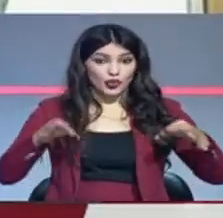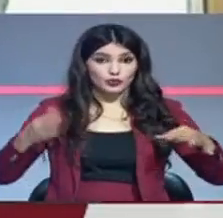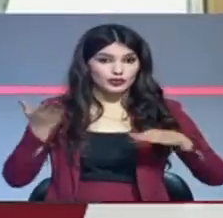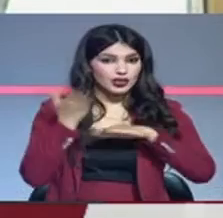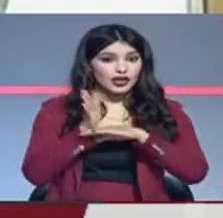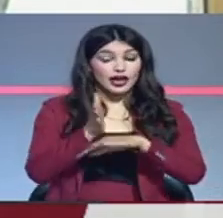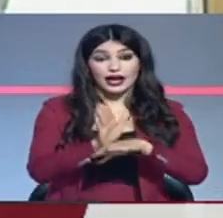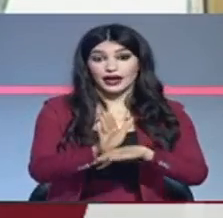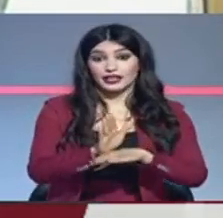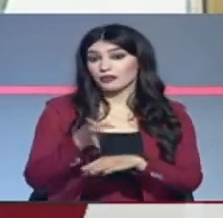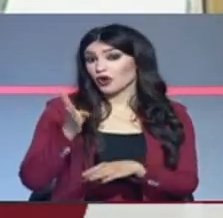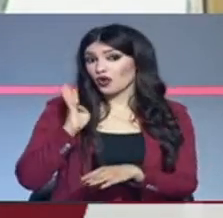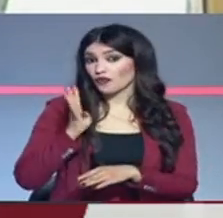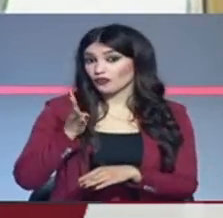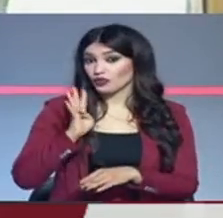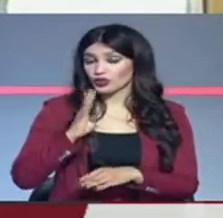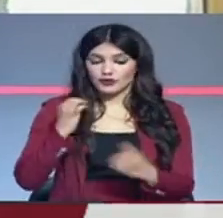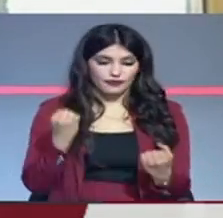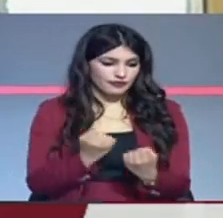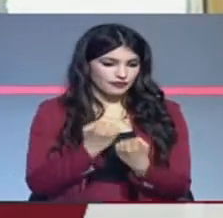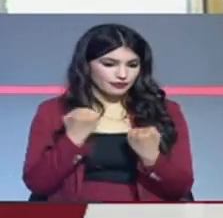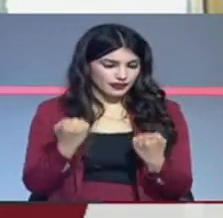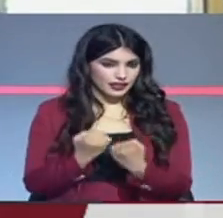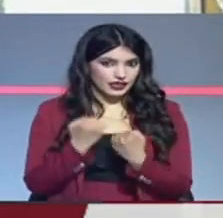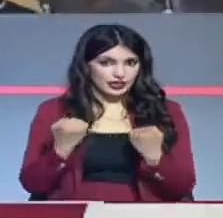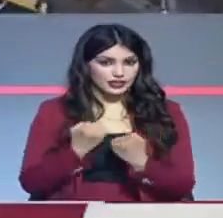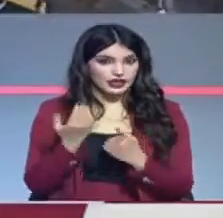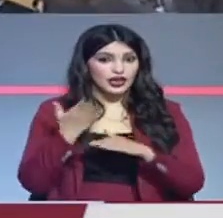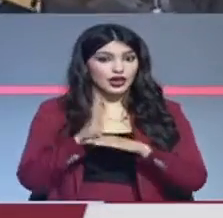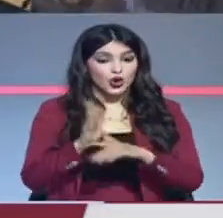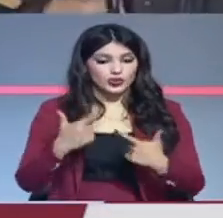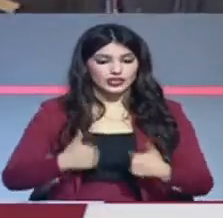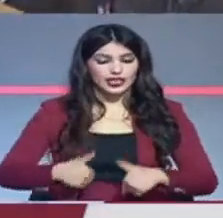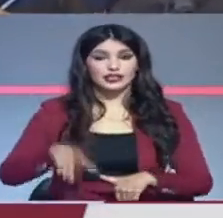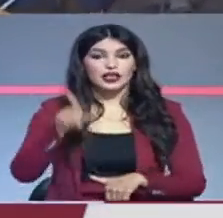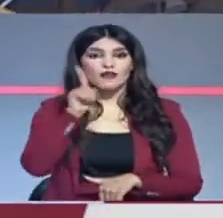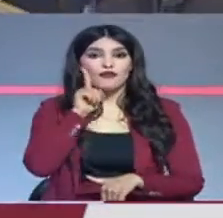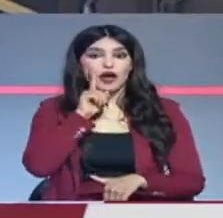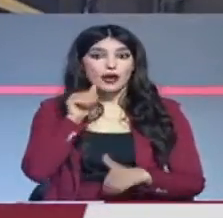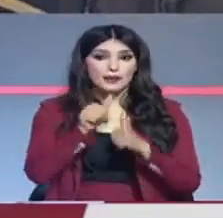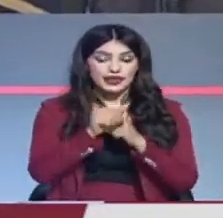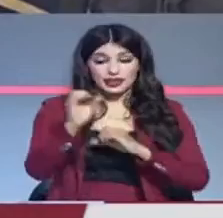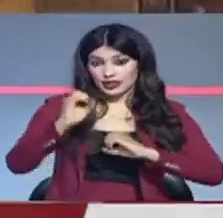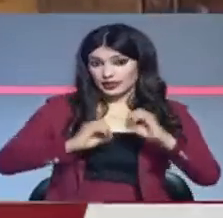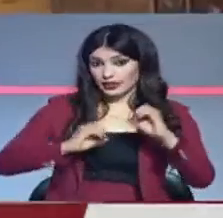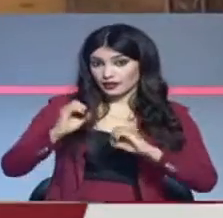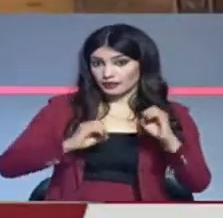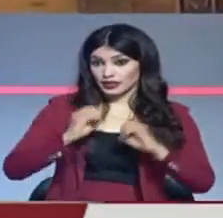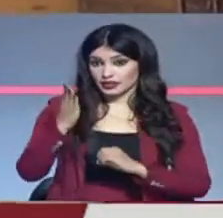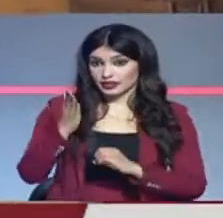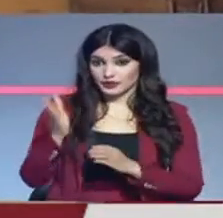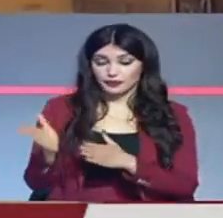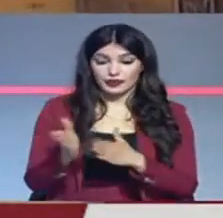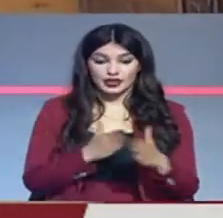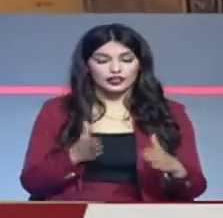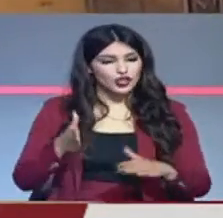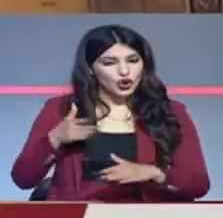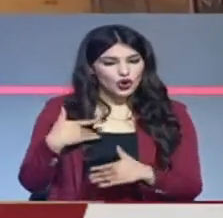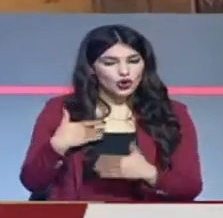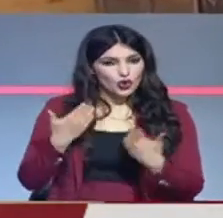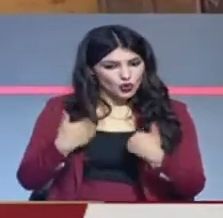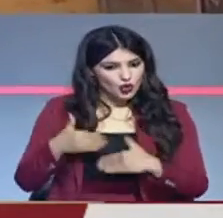استعرض وبعض فصولها في تظاهره امنتها وزاره المراه والاسره وكبار السن طموحنا بعمل